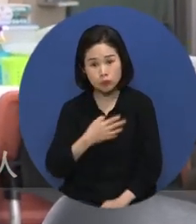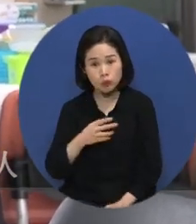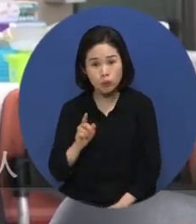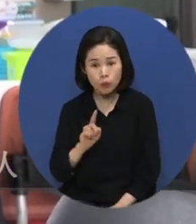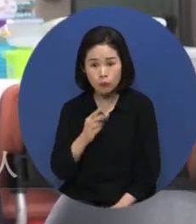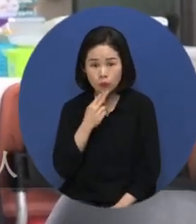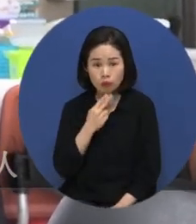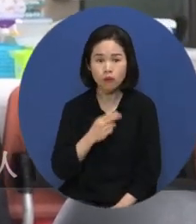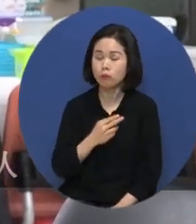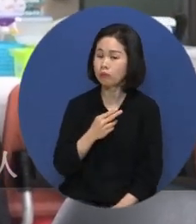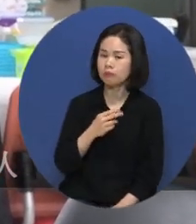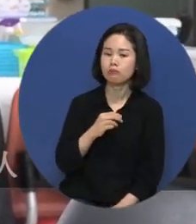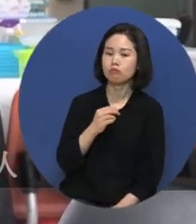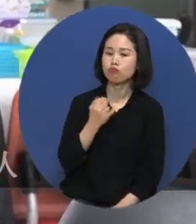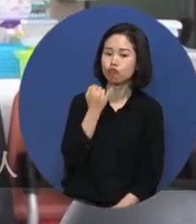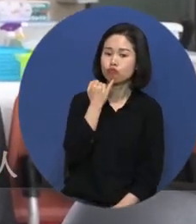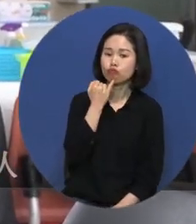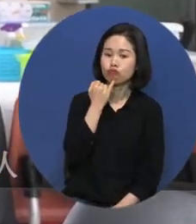네.